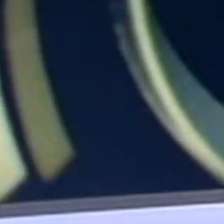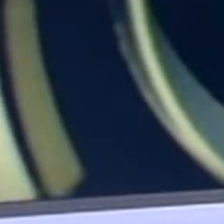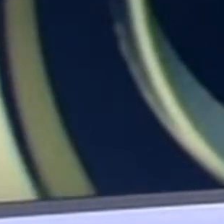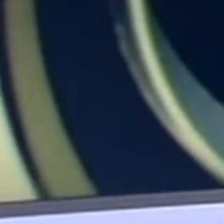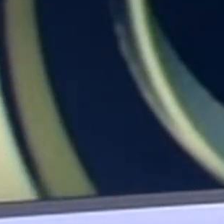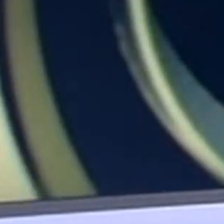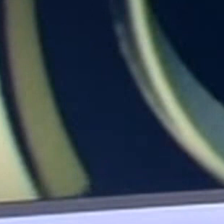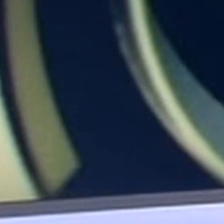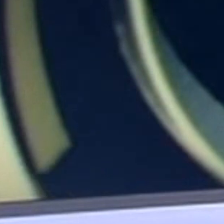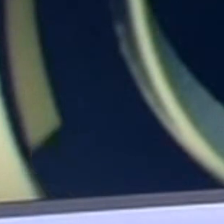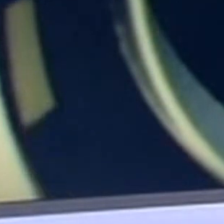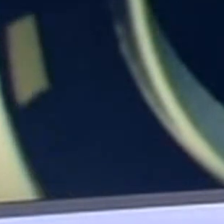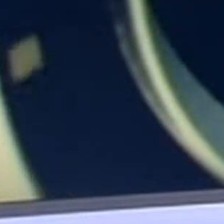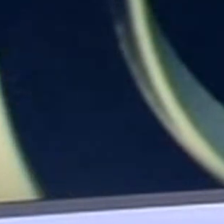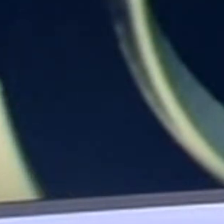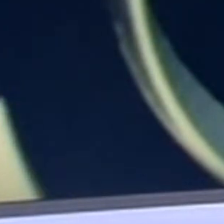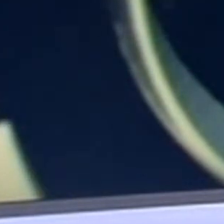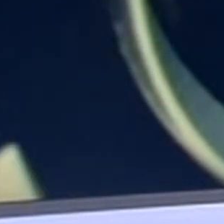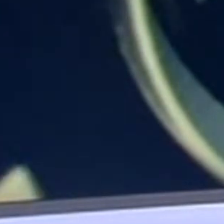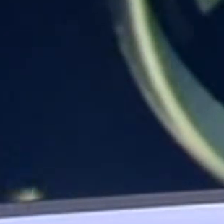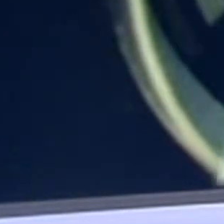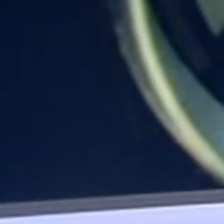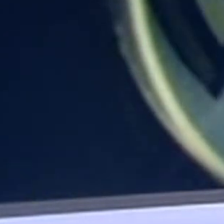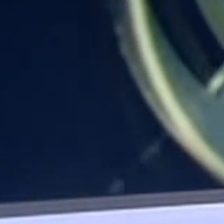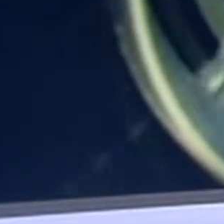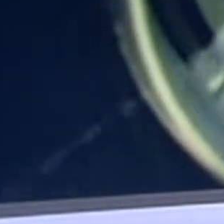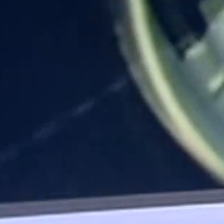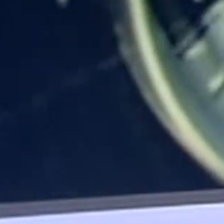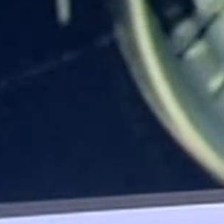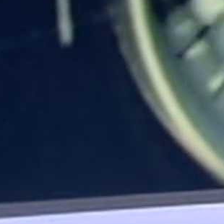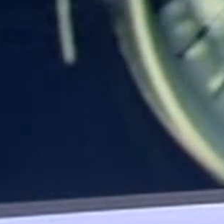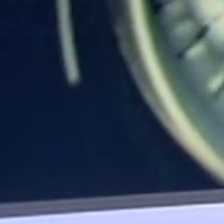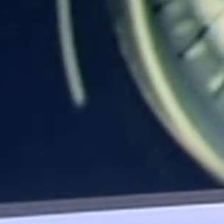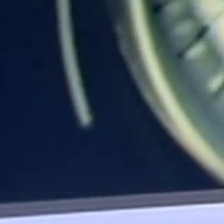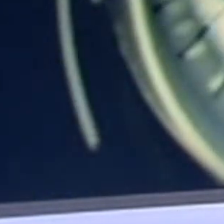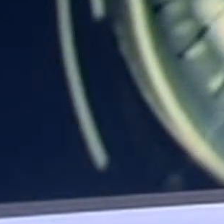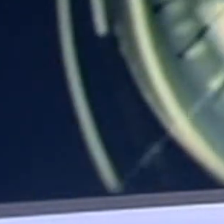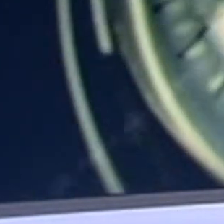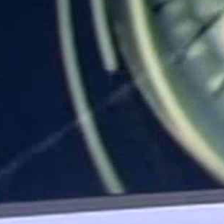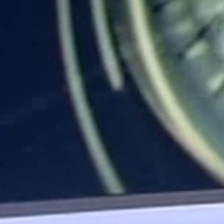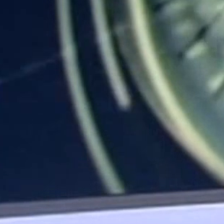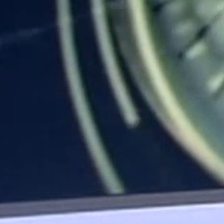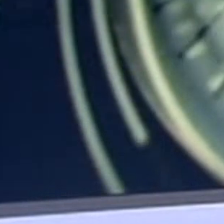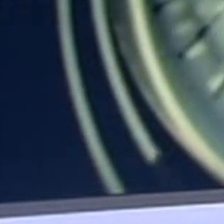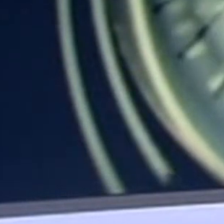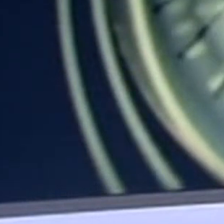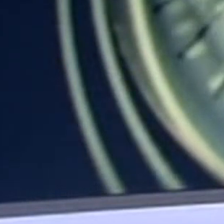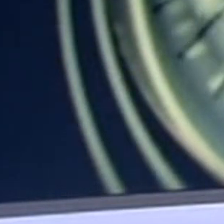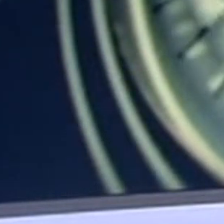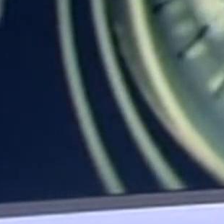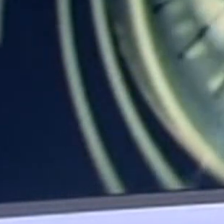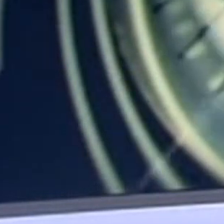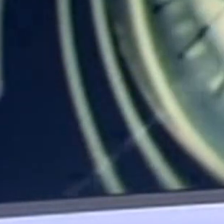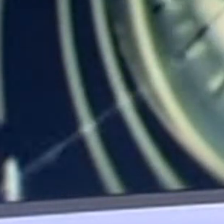التكامل الاقتصادي في منظومة العمل العربي الجمركي المعنية بتبادل المعلومات الإلكترونية